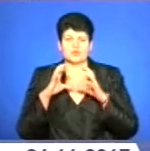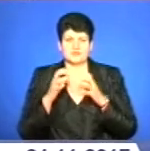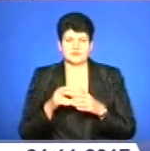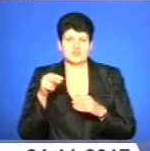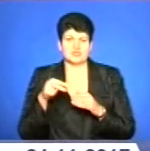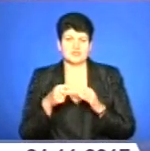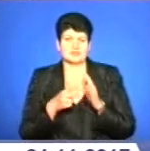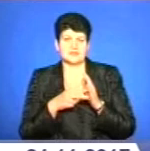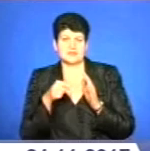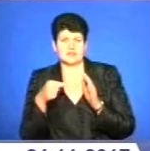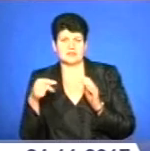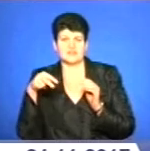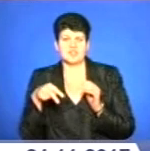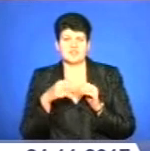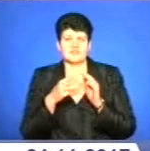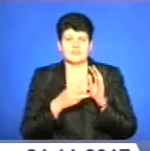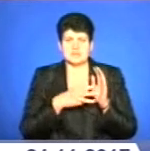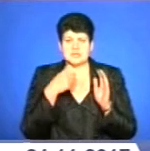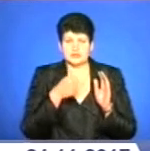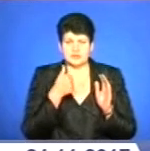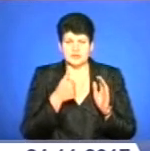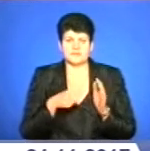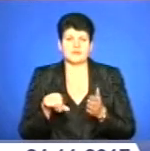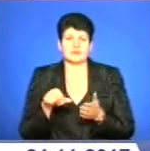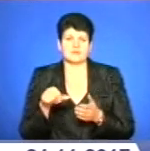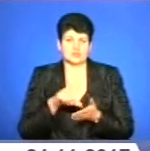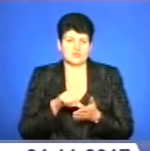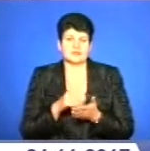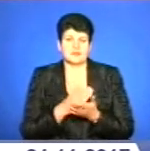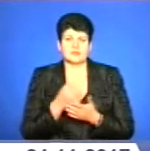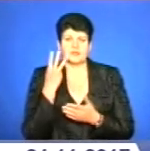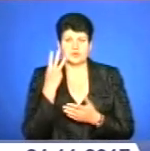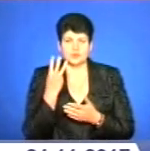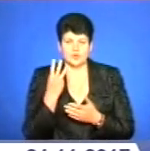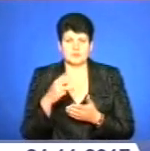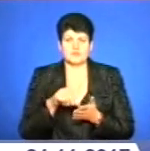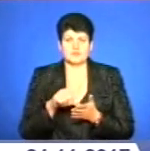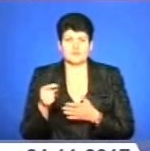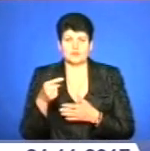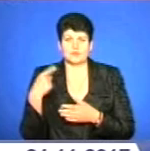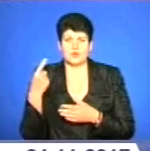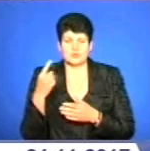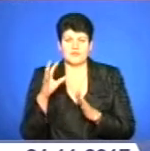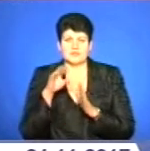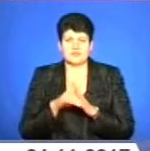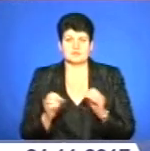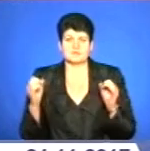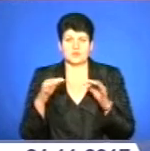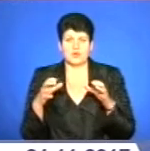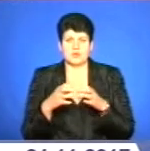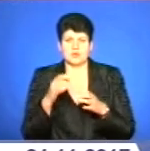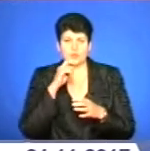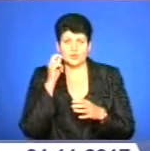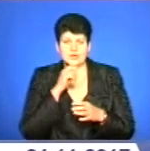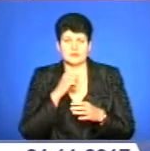2017-2018 років. З-поміж учасників троє представників Тернопільщини, які увійшли до збірної команди України. Батьки спортсменів розповіли,